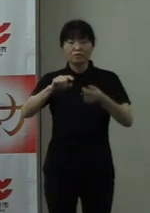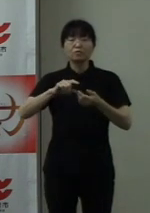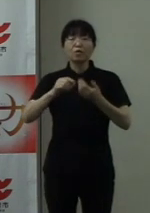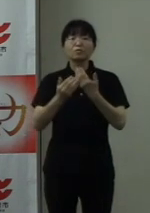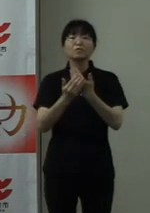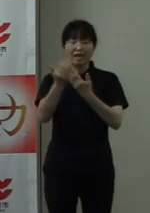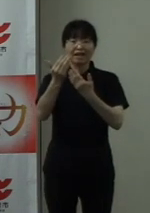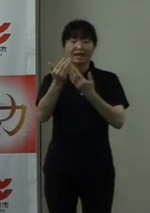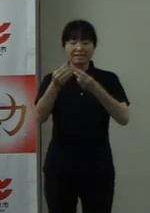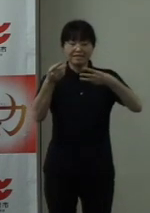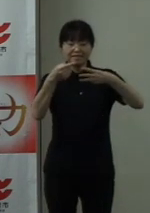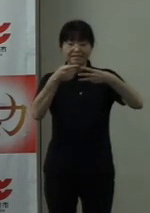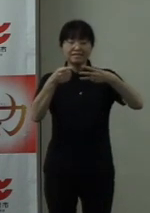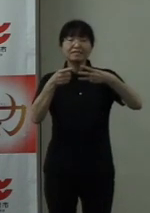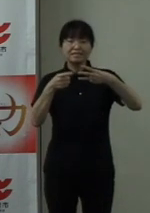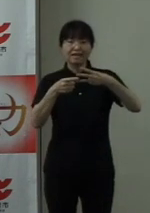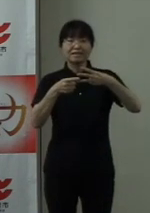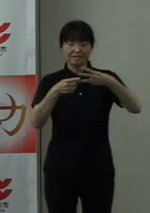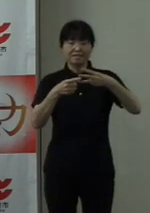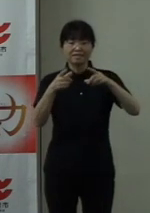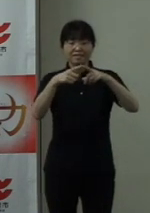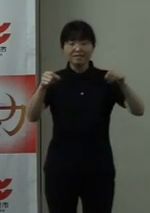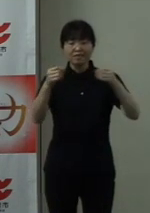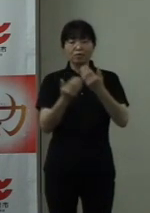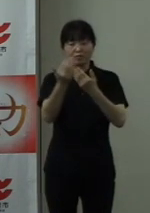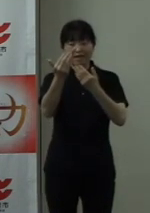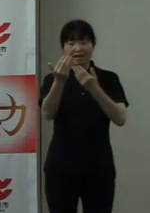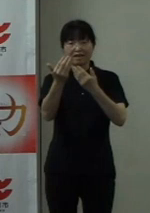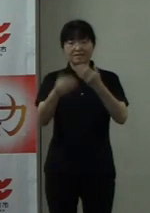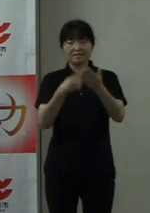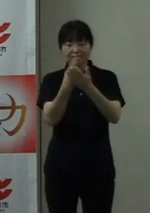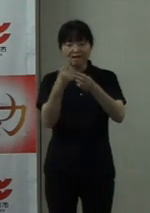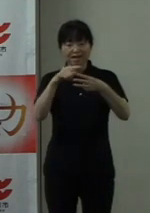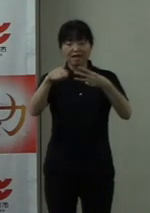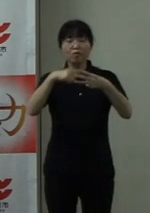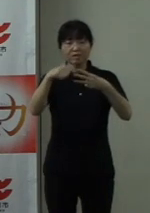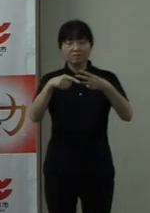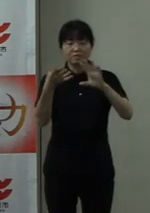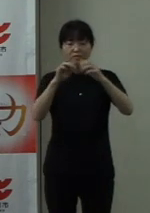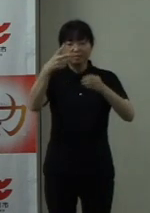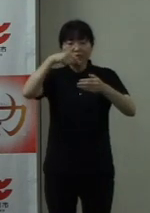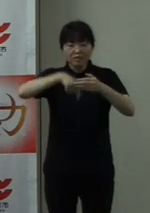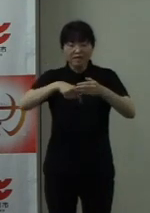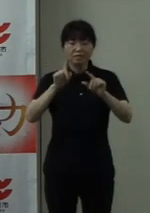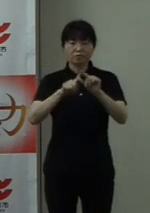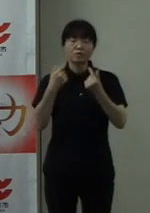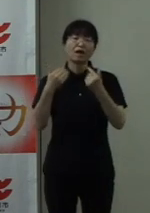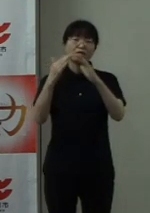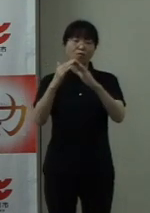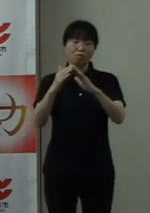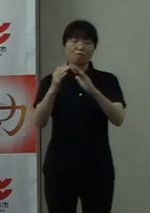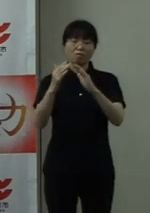金賞のうち上位3団体に与えられる全国大会で、すべて出雲市内の中学校が独占というような、報告もありましたけ